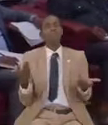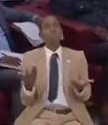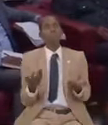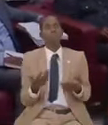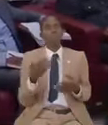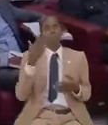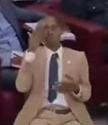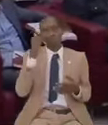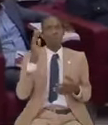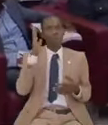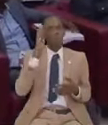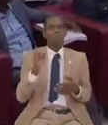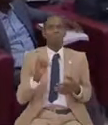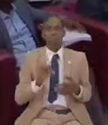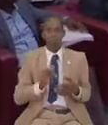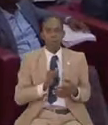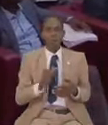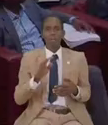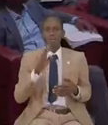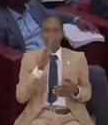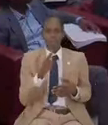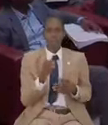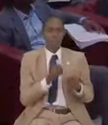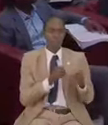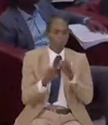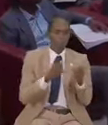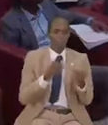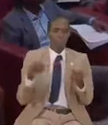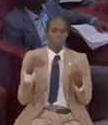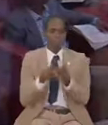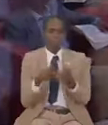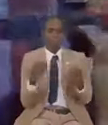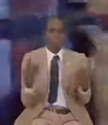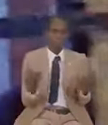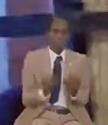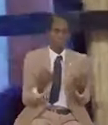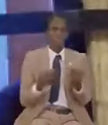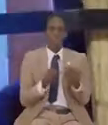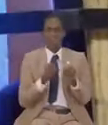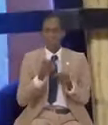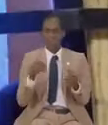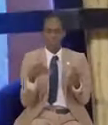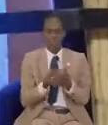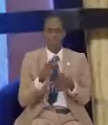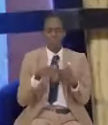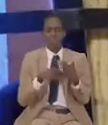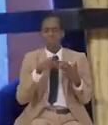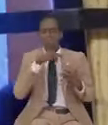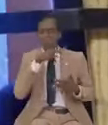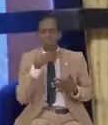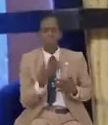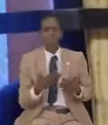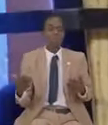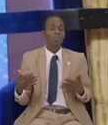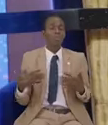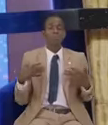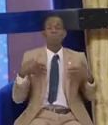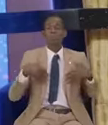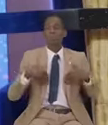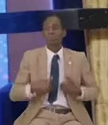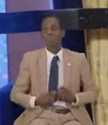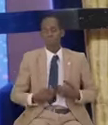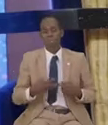chaque fois je vais résister au péché chaque fois chaque fois je vais lutter contre la construction chaque jour moi je suis fatigué